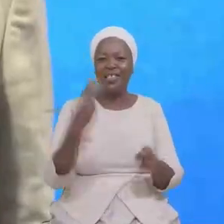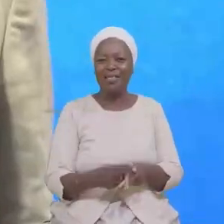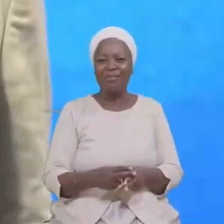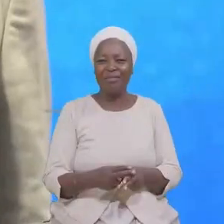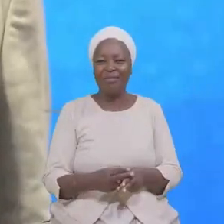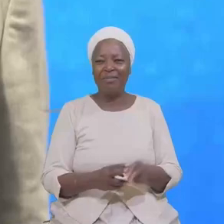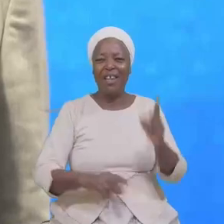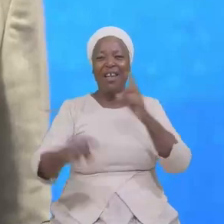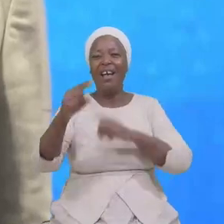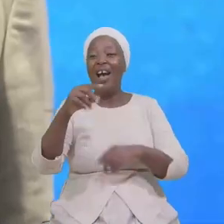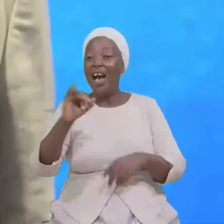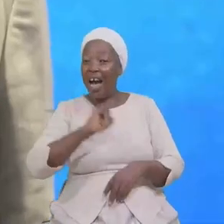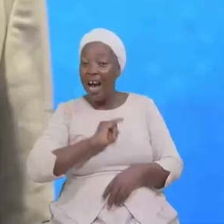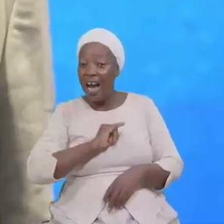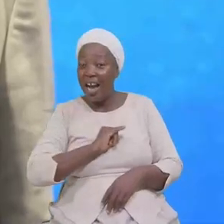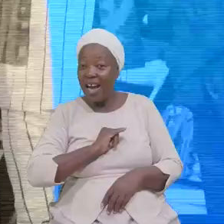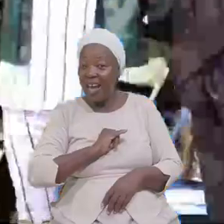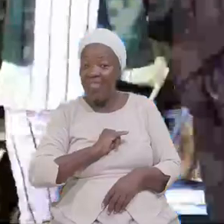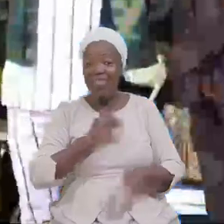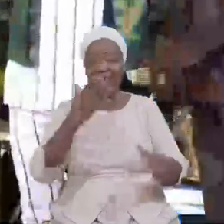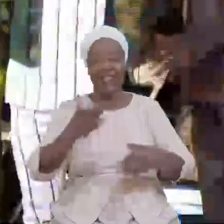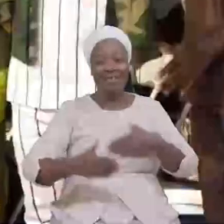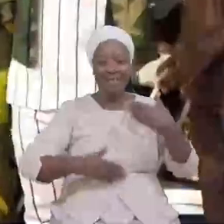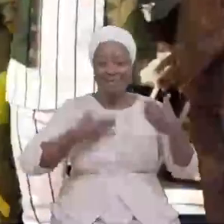Je me réjouis avec toi.